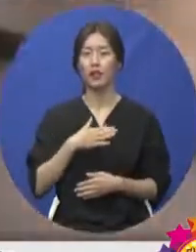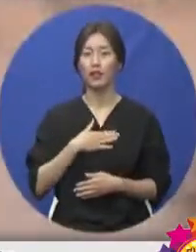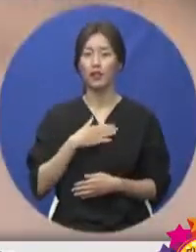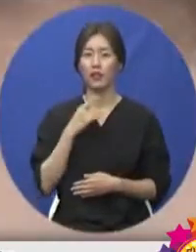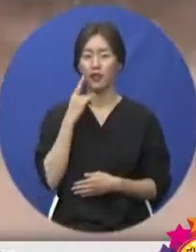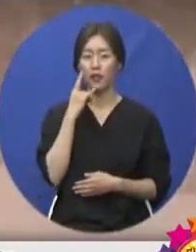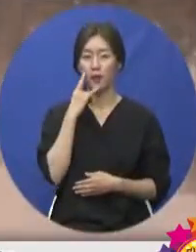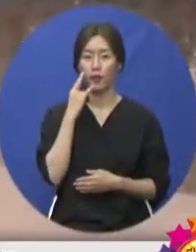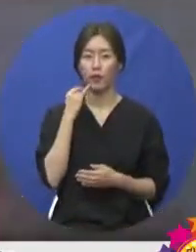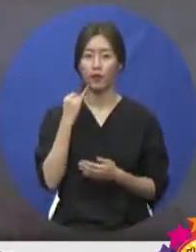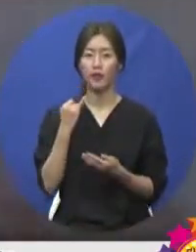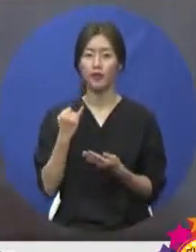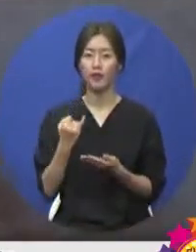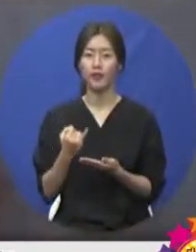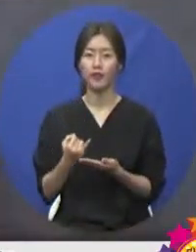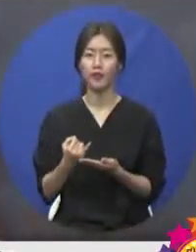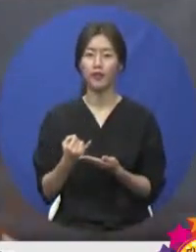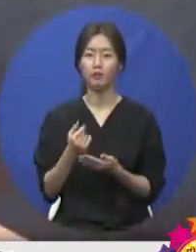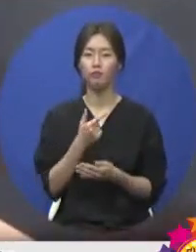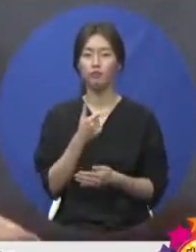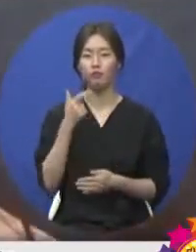떠나가신 어머님이